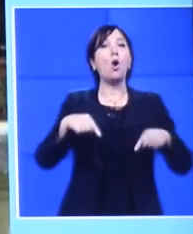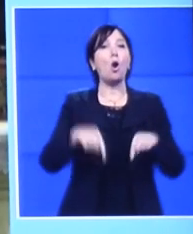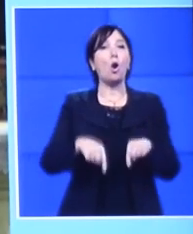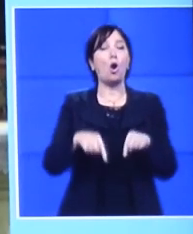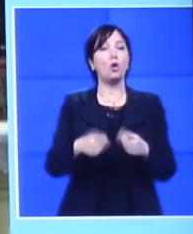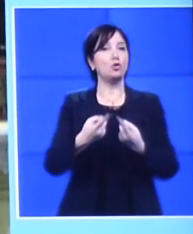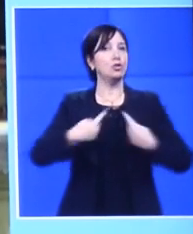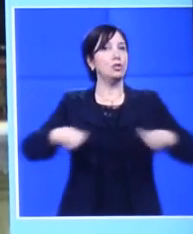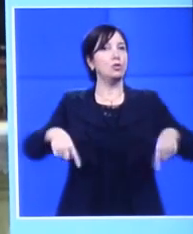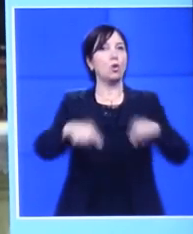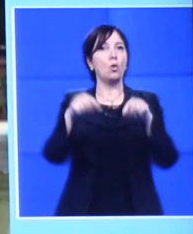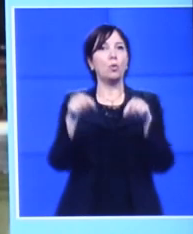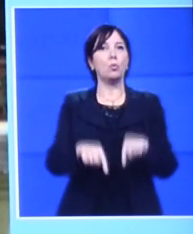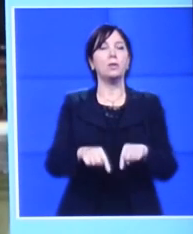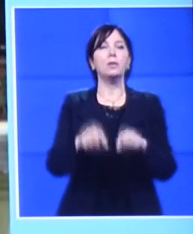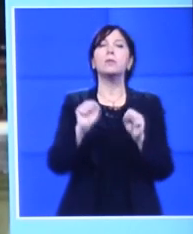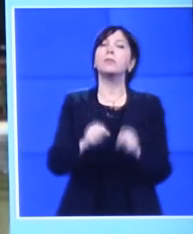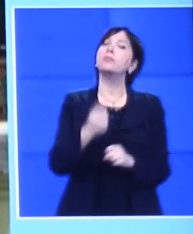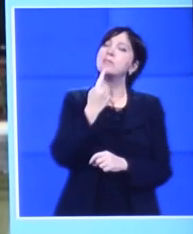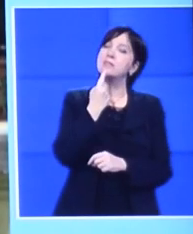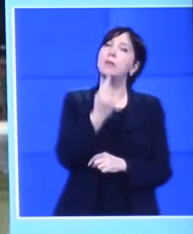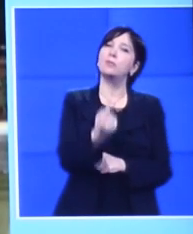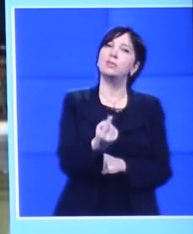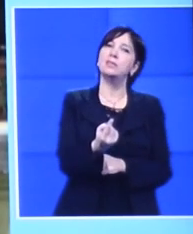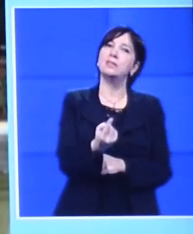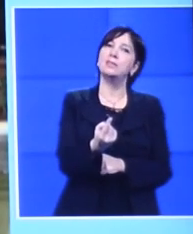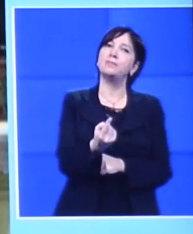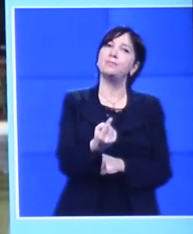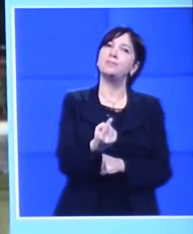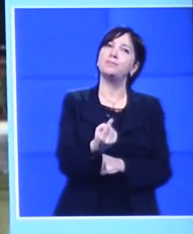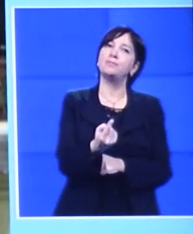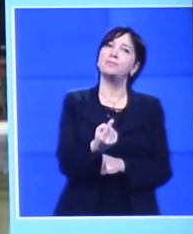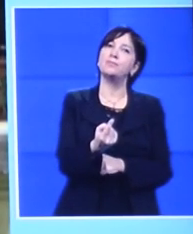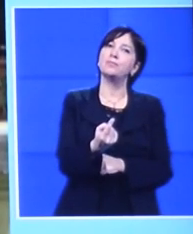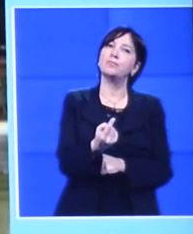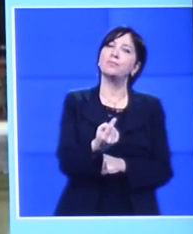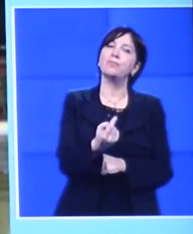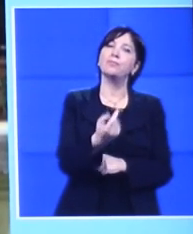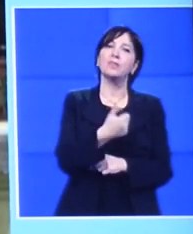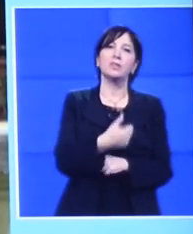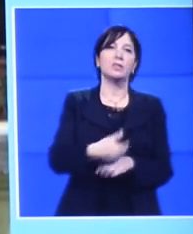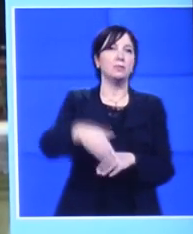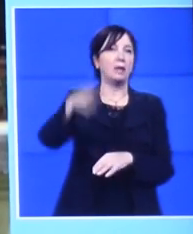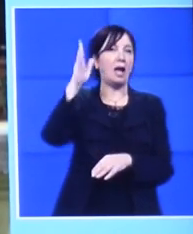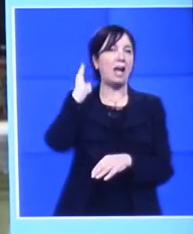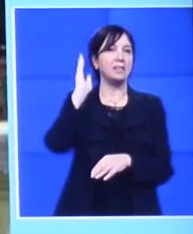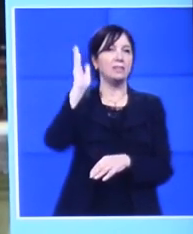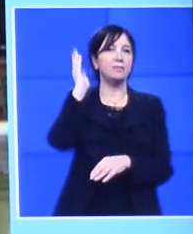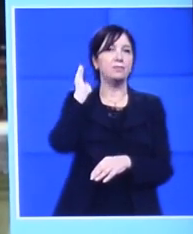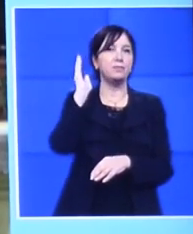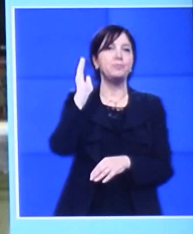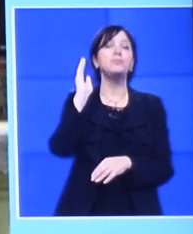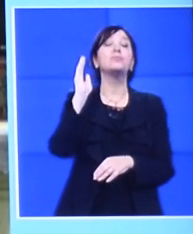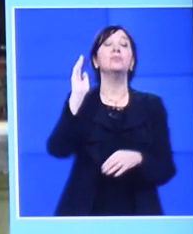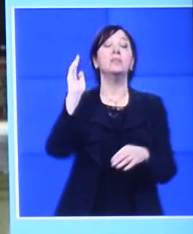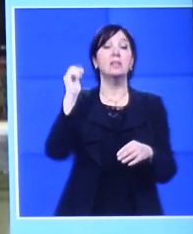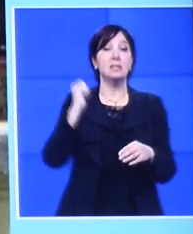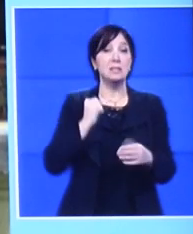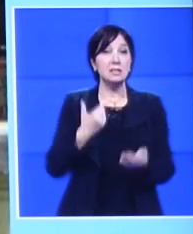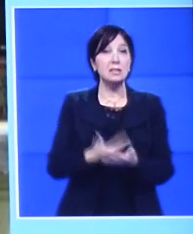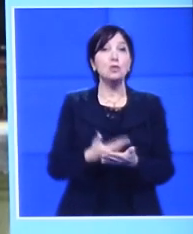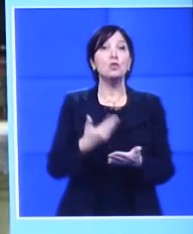qui possiamo dire: cento anni fa il Signore ha visitato il